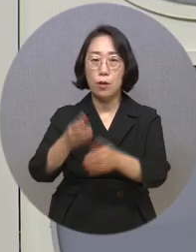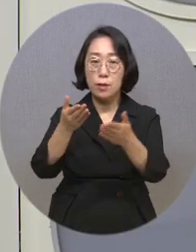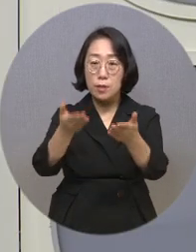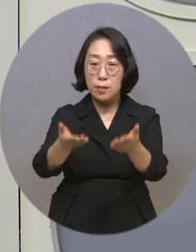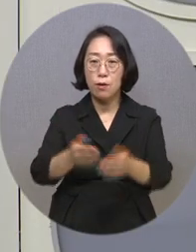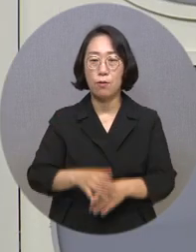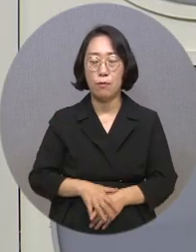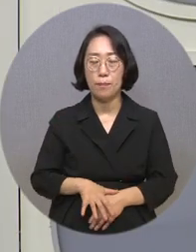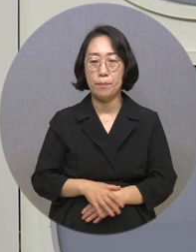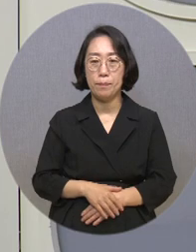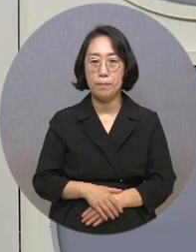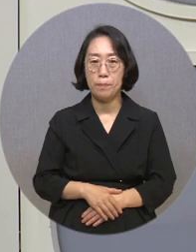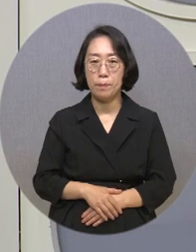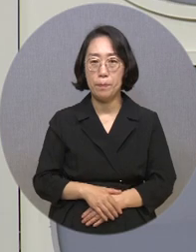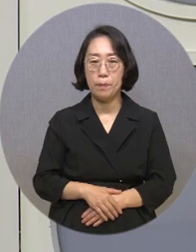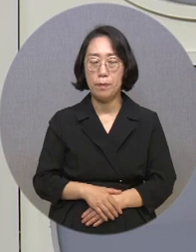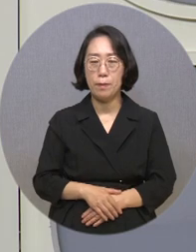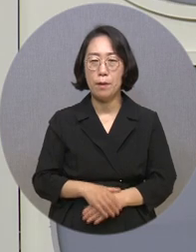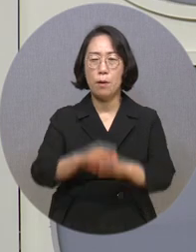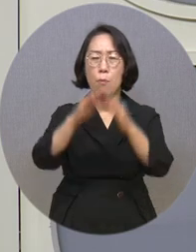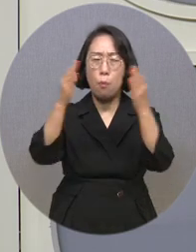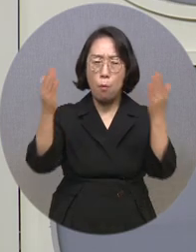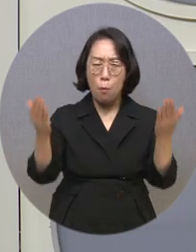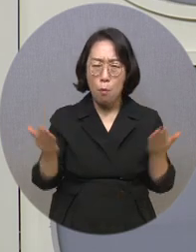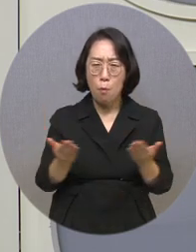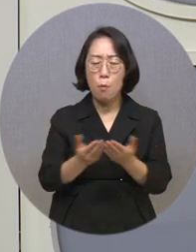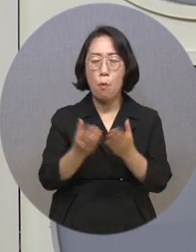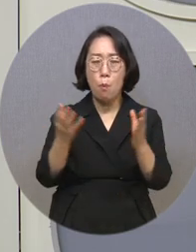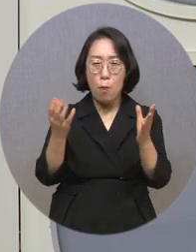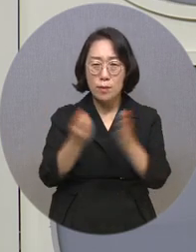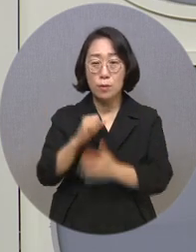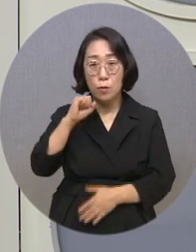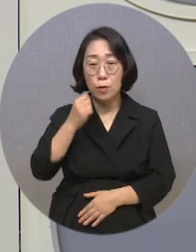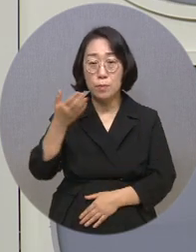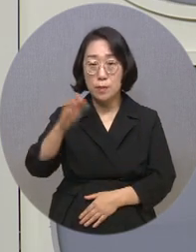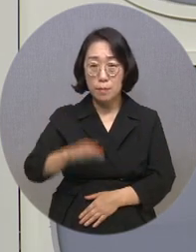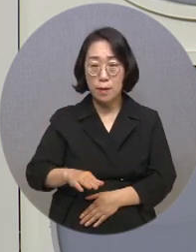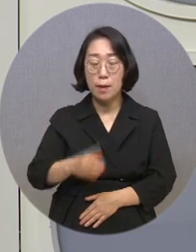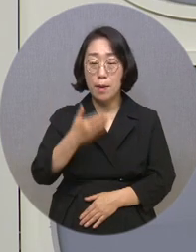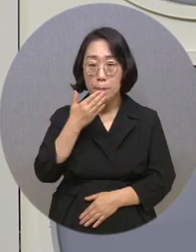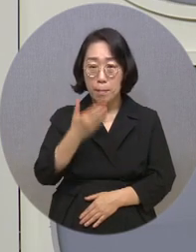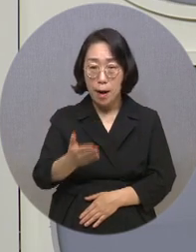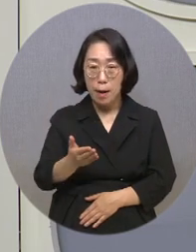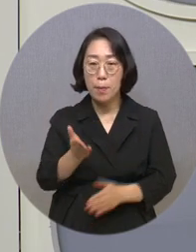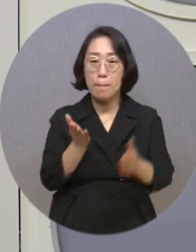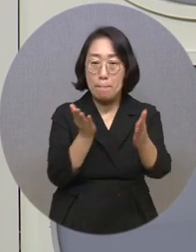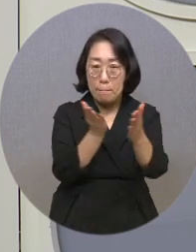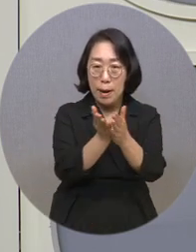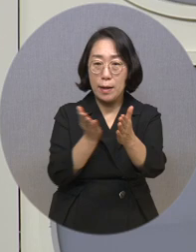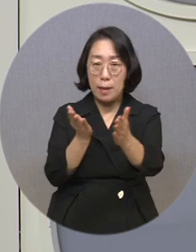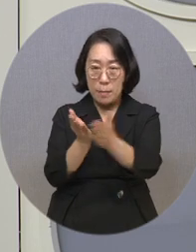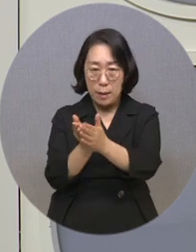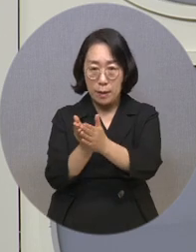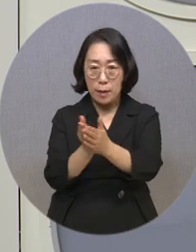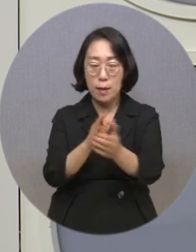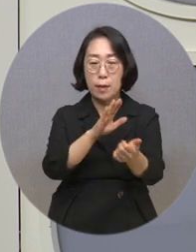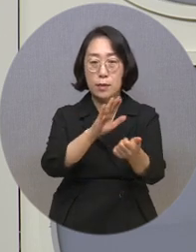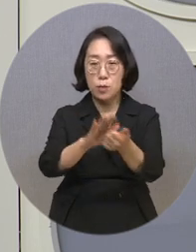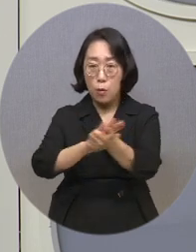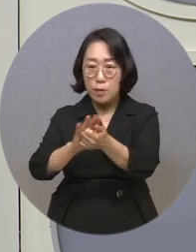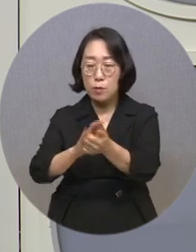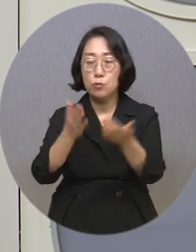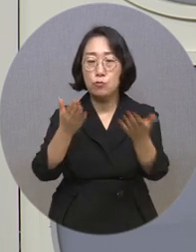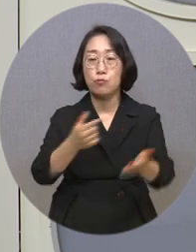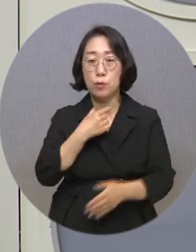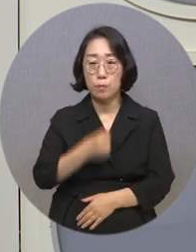그렇게 다는 어려워도 될 수 있는 한 맞춤 서비스를 해드리고 싶어요. 왜냐하면 이분이